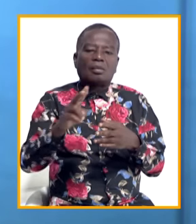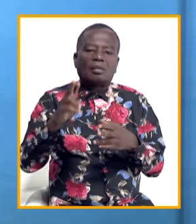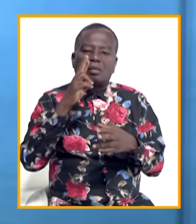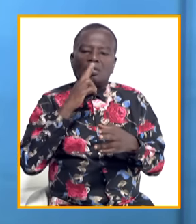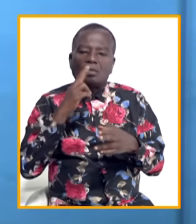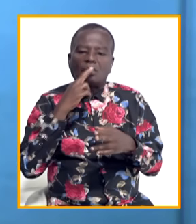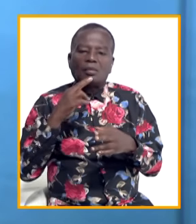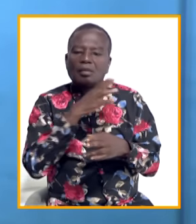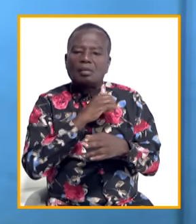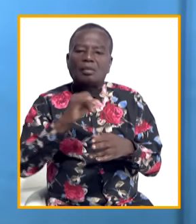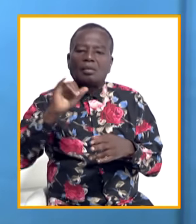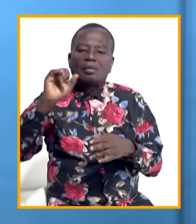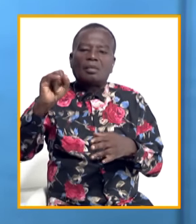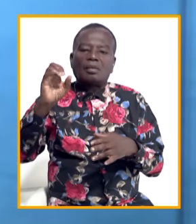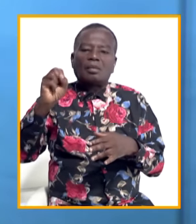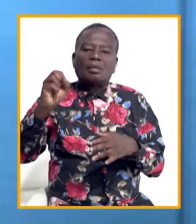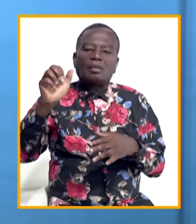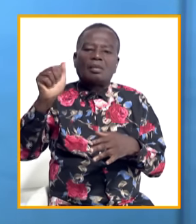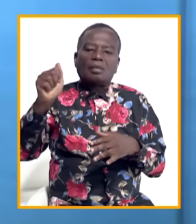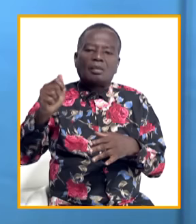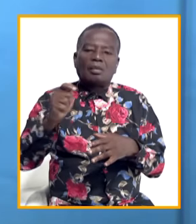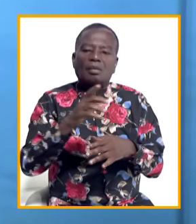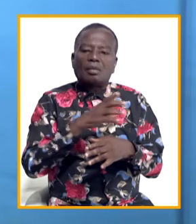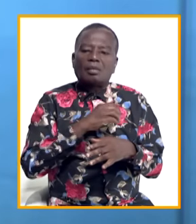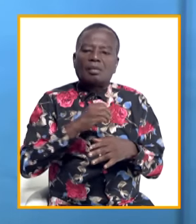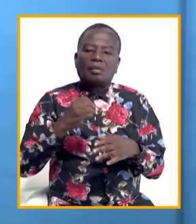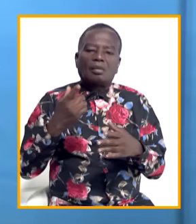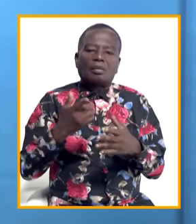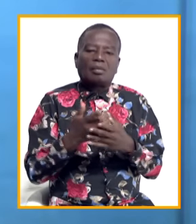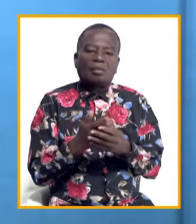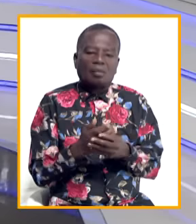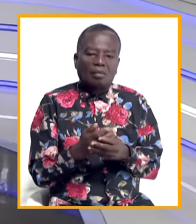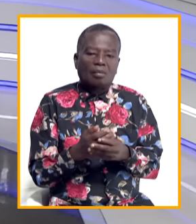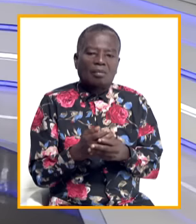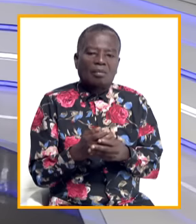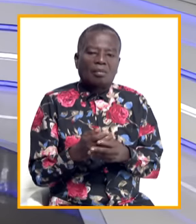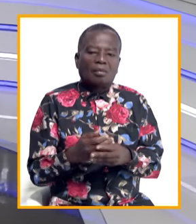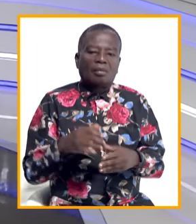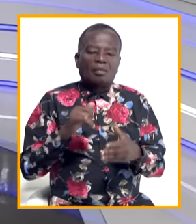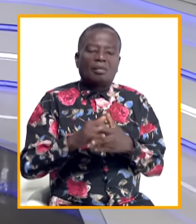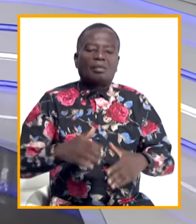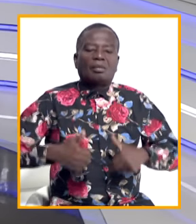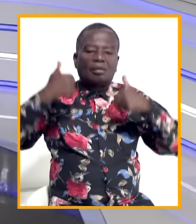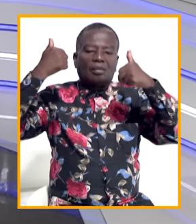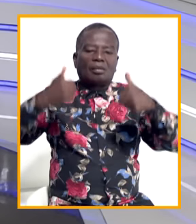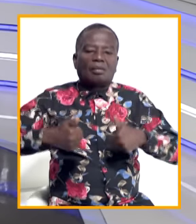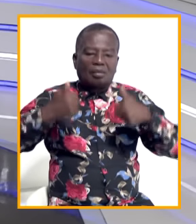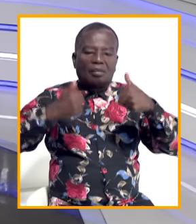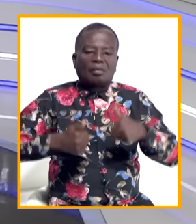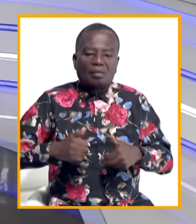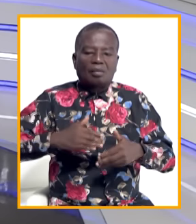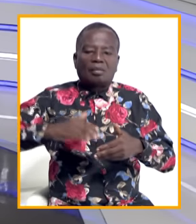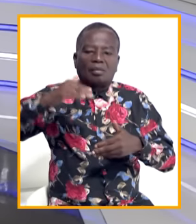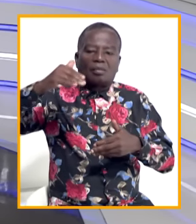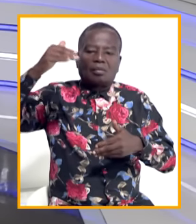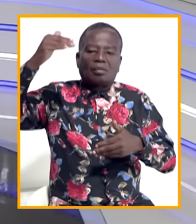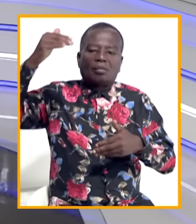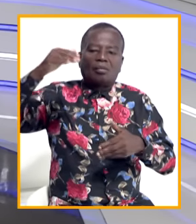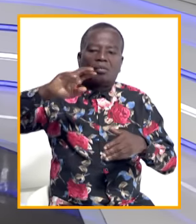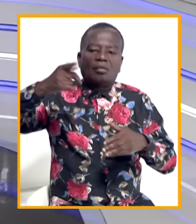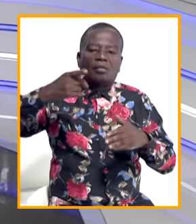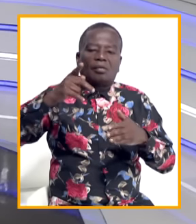Donc, vous imaginez bien que le stade Robert Champroux en ce moment grouille de monde. L'Africain Sport d'Abidjan qui essaie de monter ben ouais. En première division